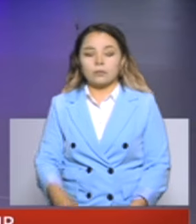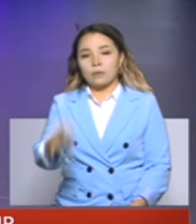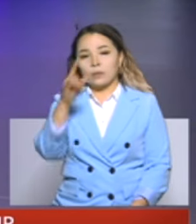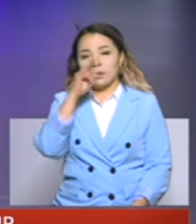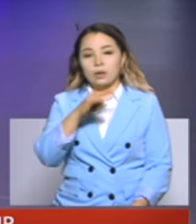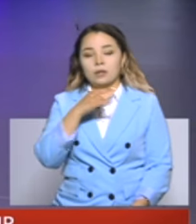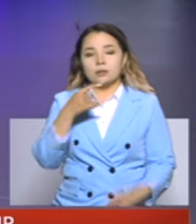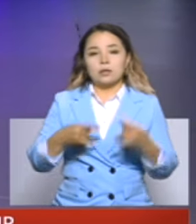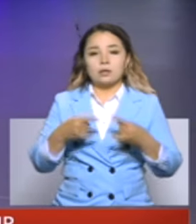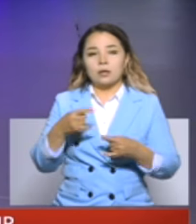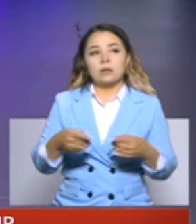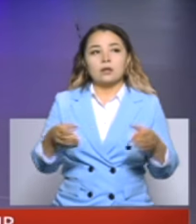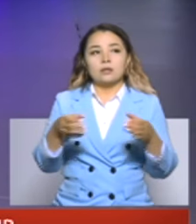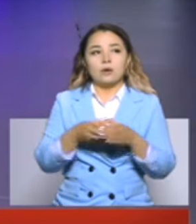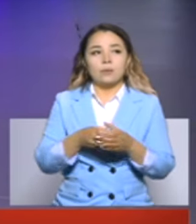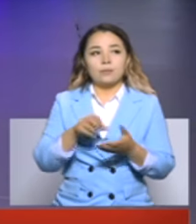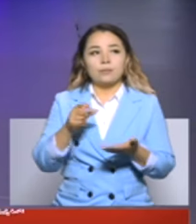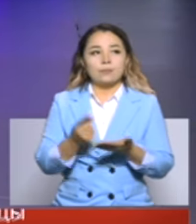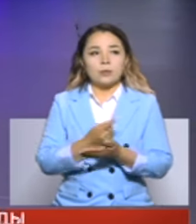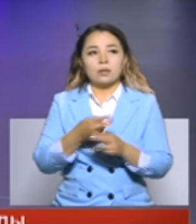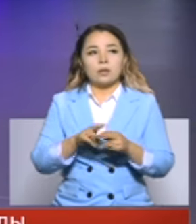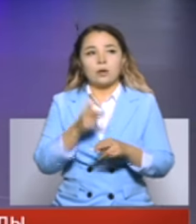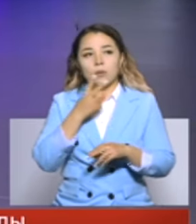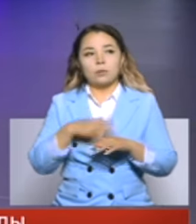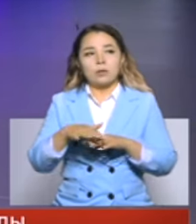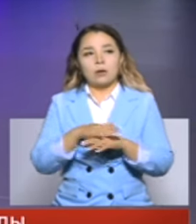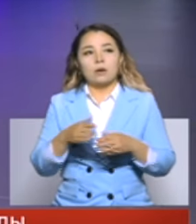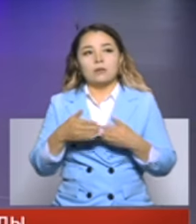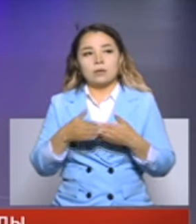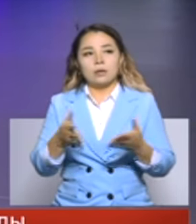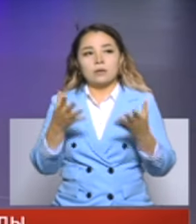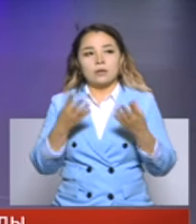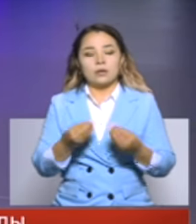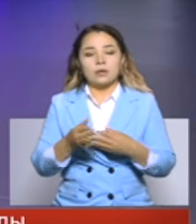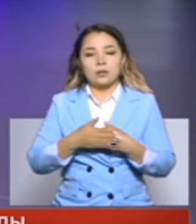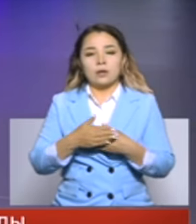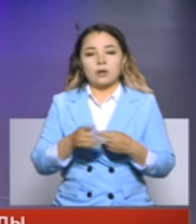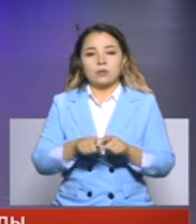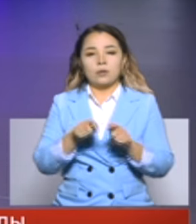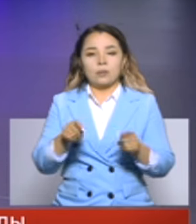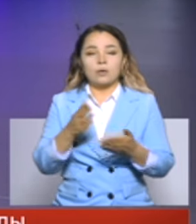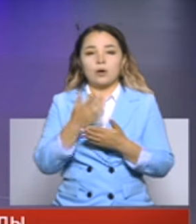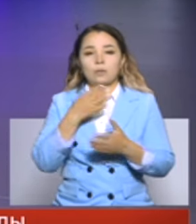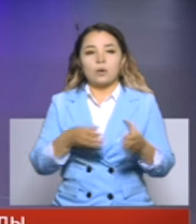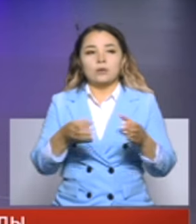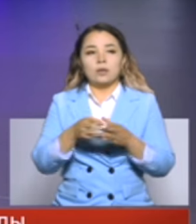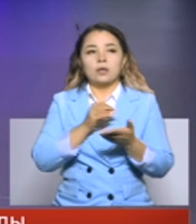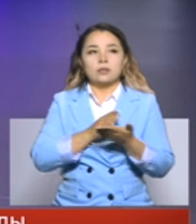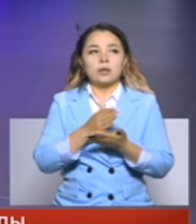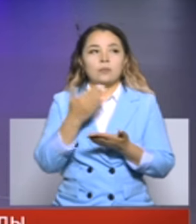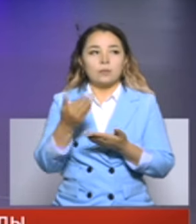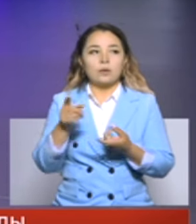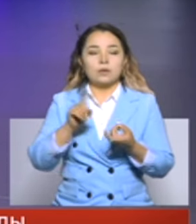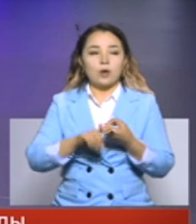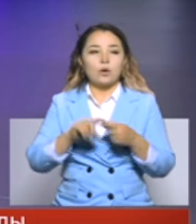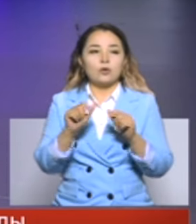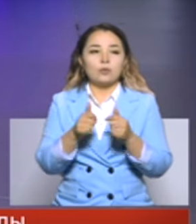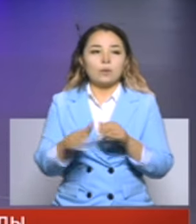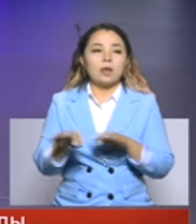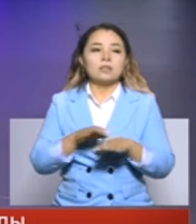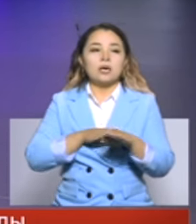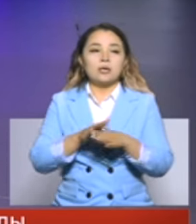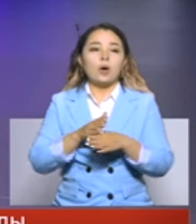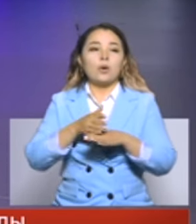Қазақстан телерадио корпорациясы алғаш рет көрермендерге ашық есік күнін өткізді. Бұқаралық ақпарат құралдары қызметкерлері күніне орай ұйымдастырылған